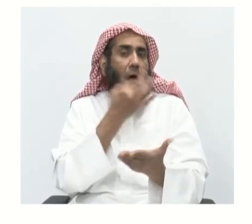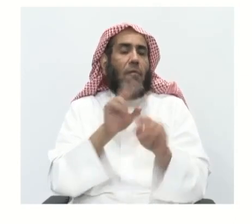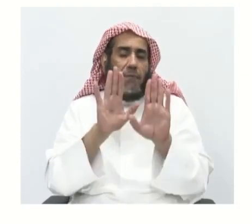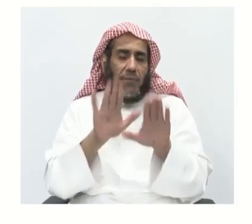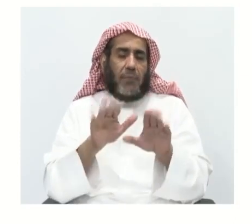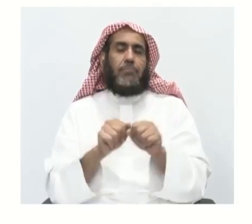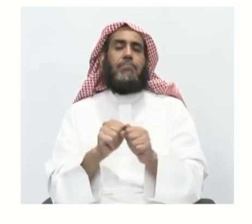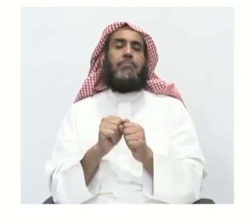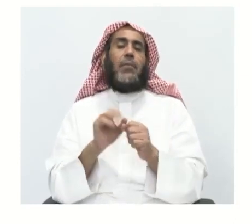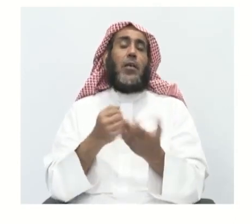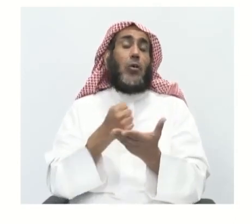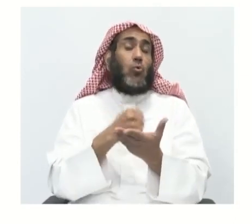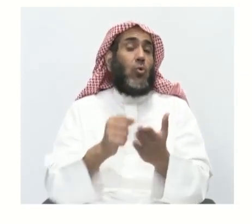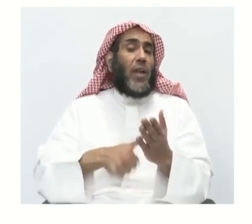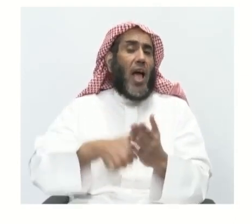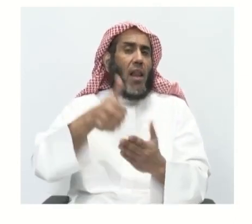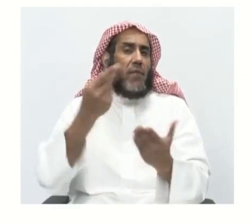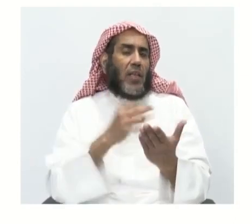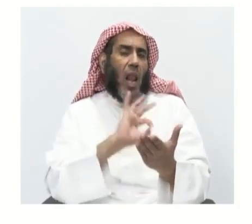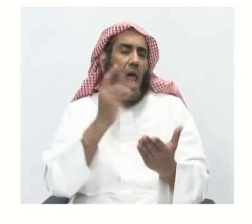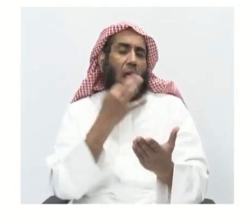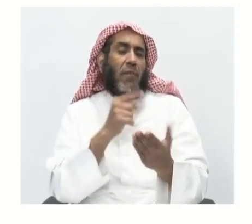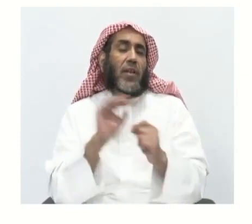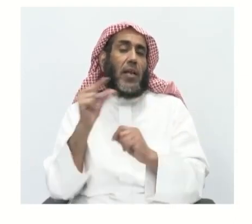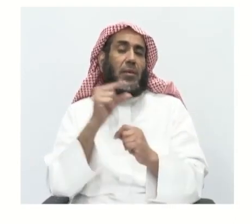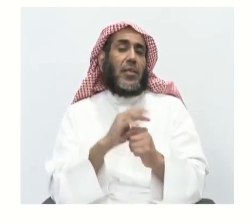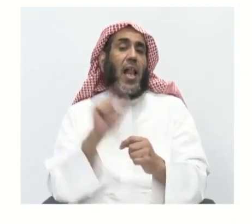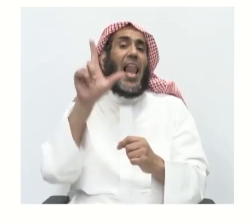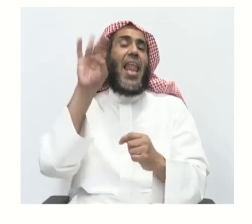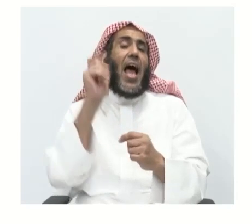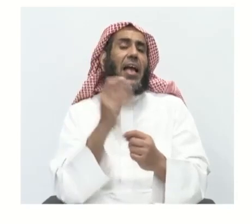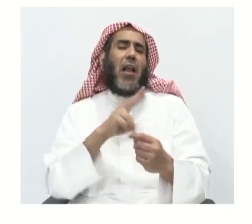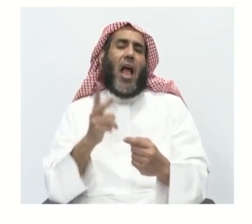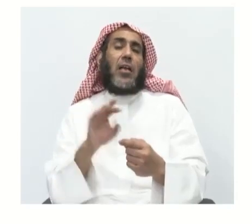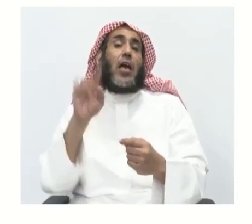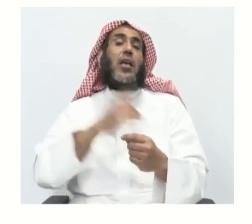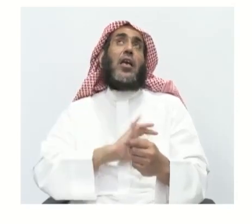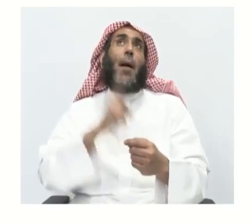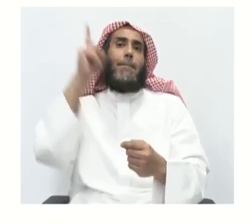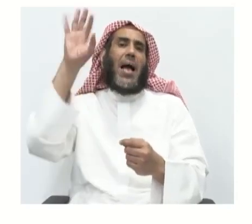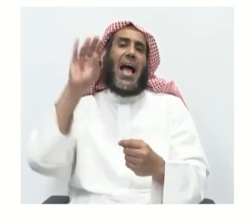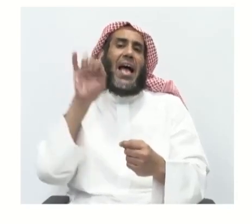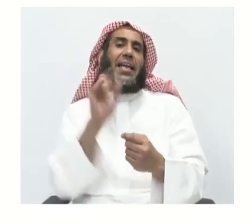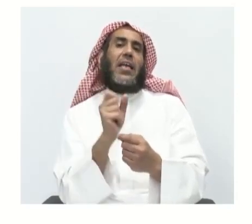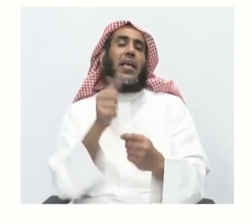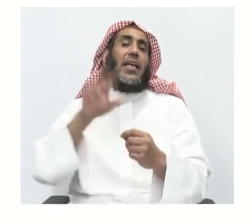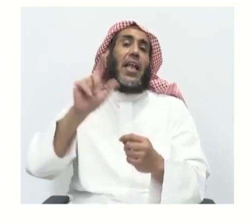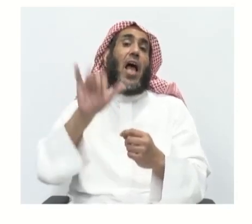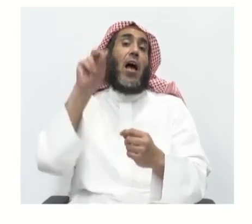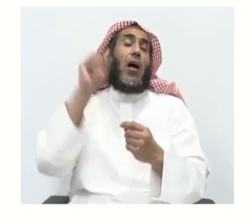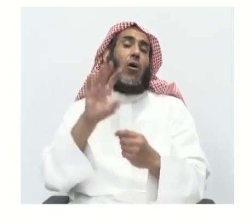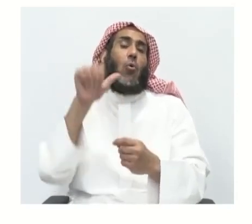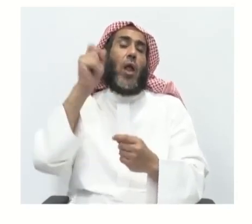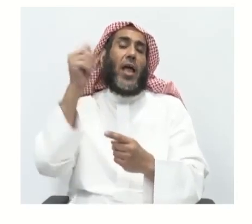قيل تحذف الالف خطا لا لفظا من الكلمات الاتيه لكن الرحمن اله اولئك